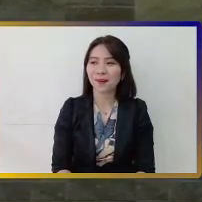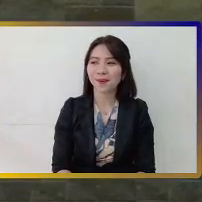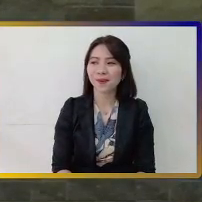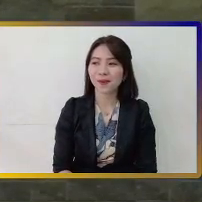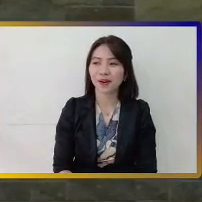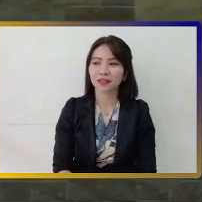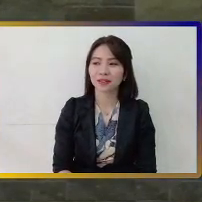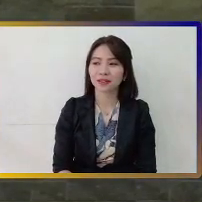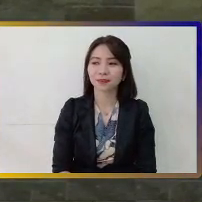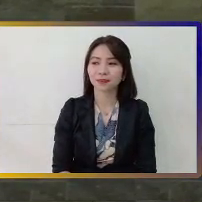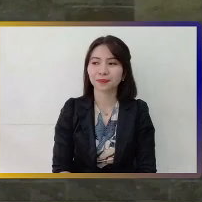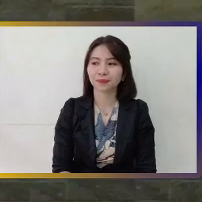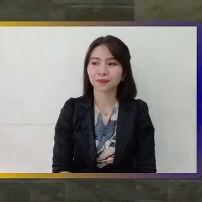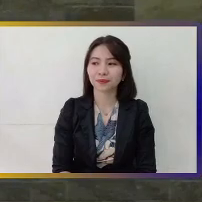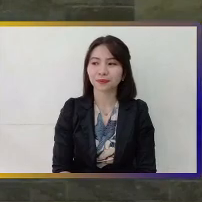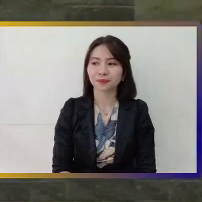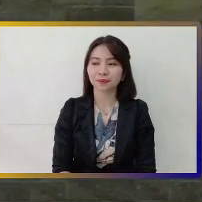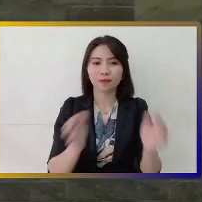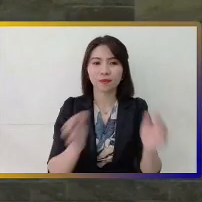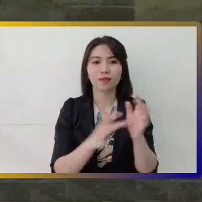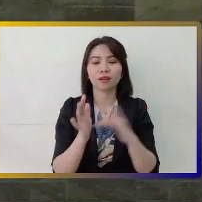ang sabi ng Biblia, ho, mga kapatid,